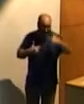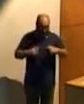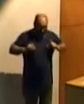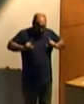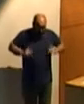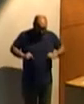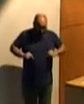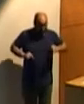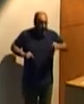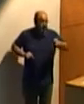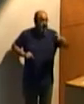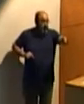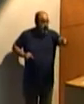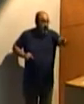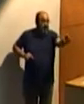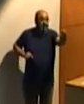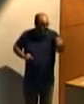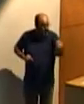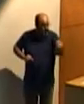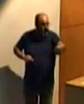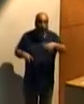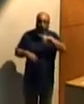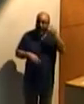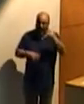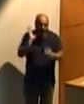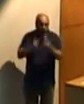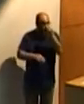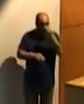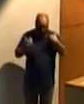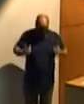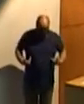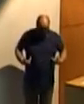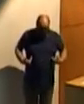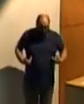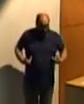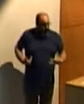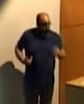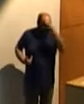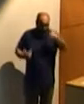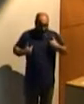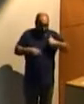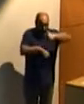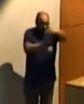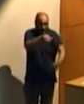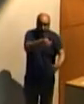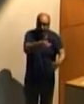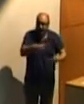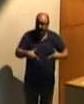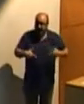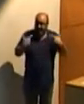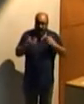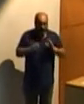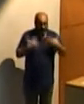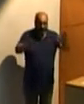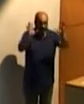serais mort l'humain très rapidement prendre conscience de sa mort de sa finitude de sa vulnérabilité effectivement